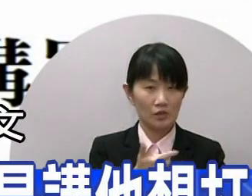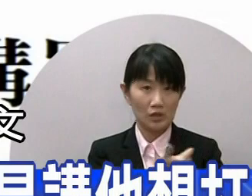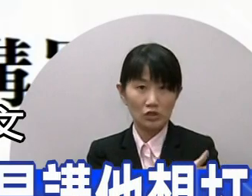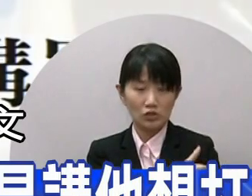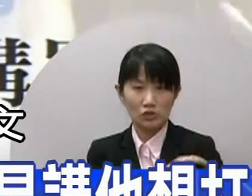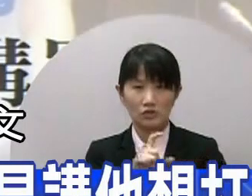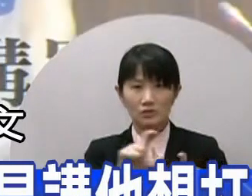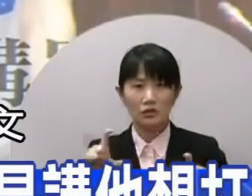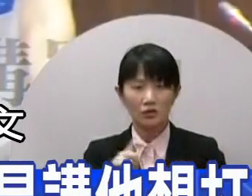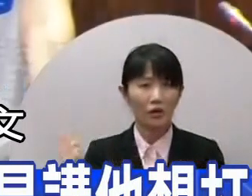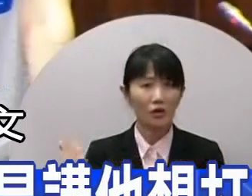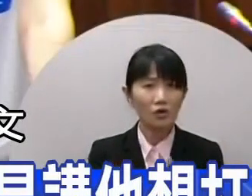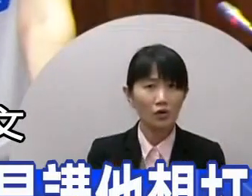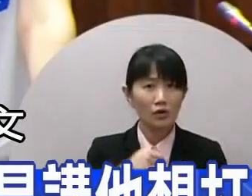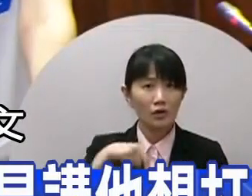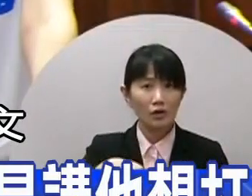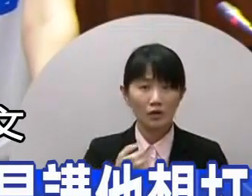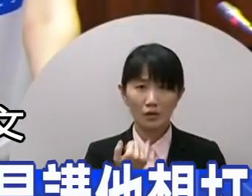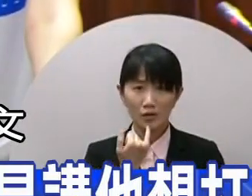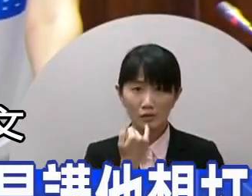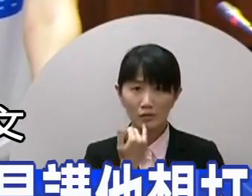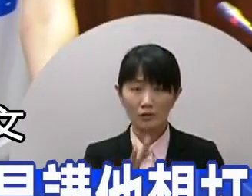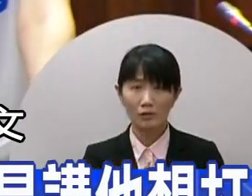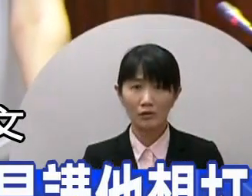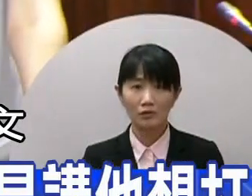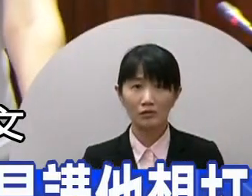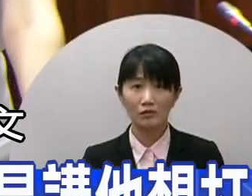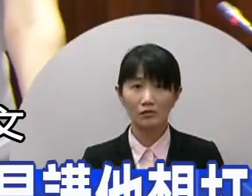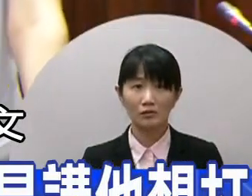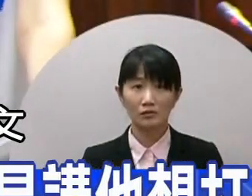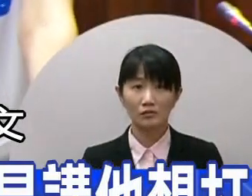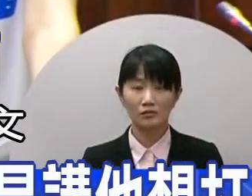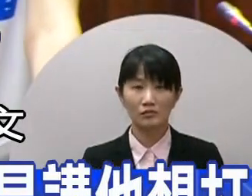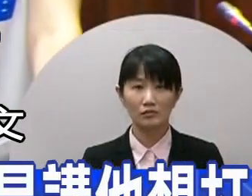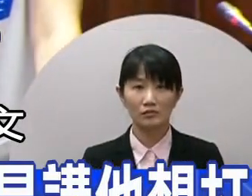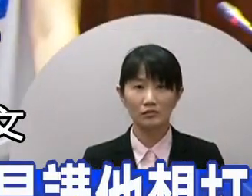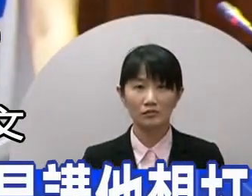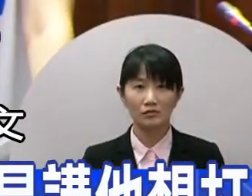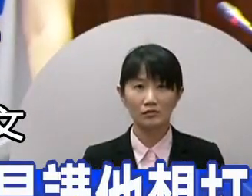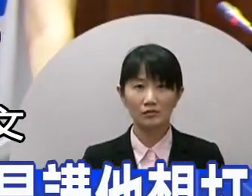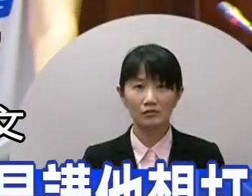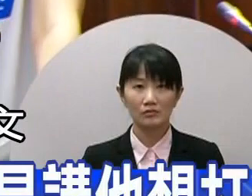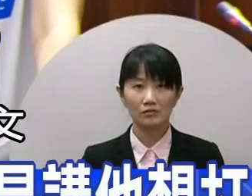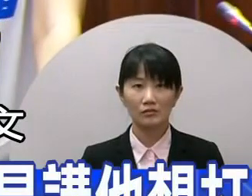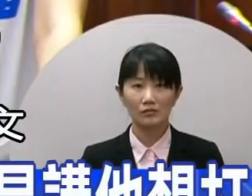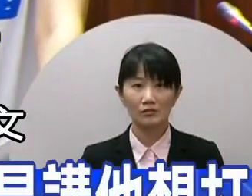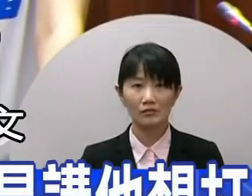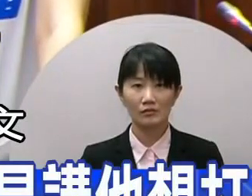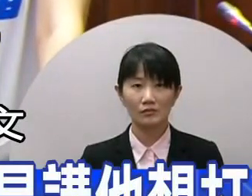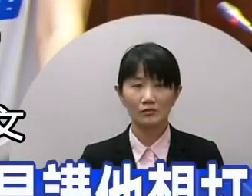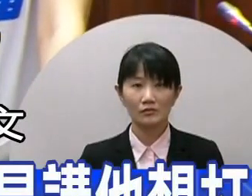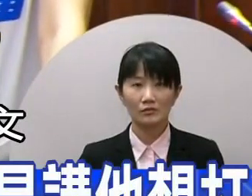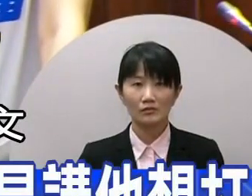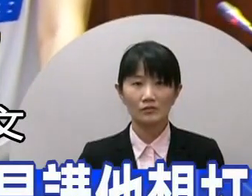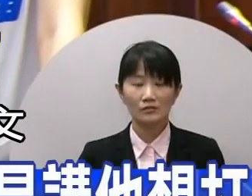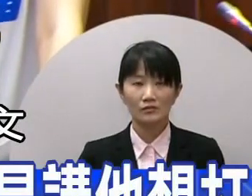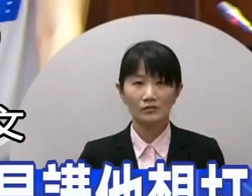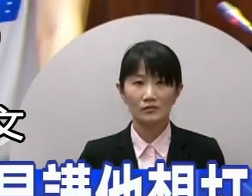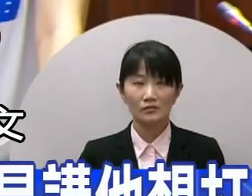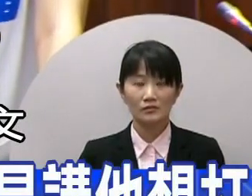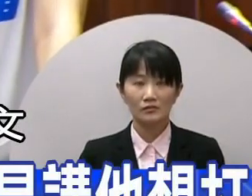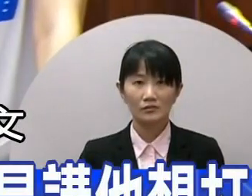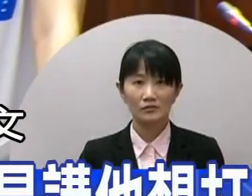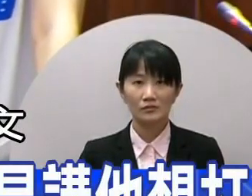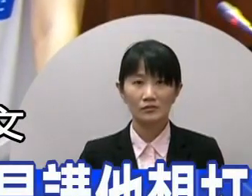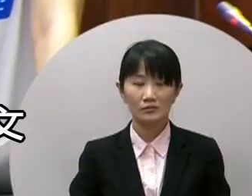啊？ 佛光山已经讲，现在还是由政府来了。那郭台铭要也必须要有疫